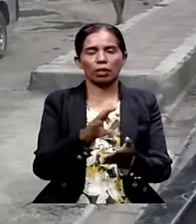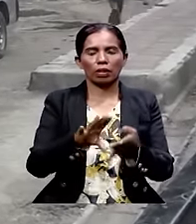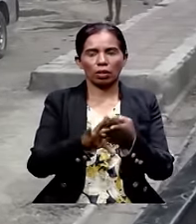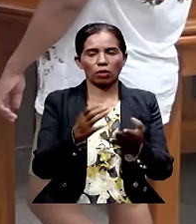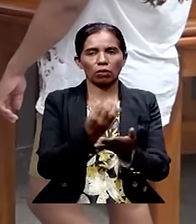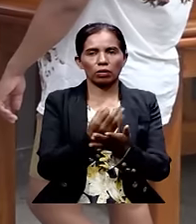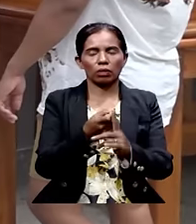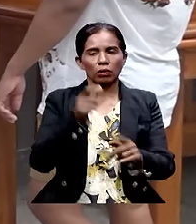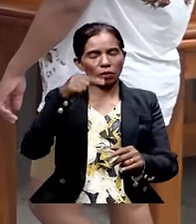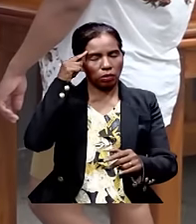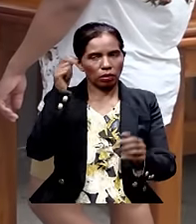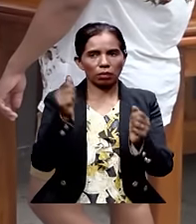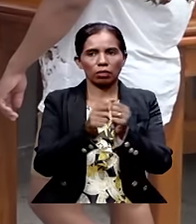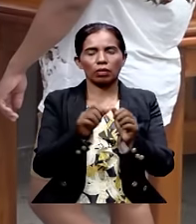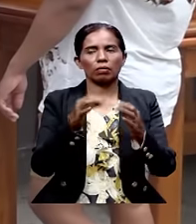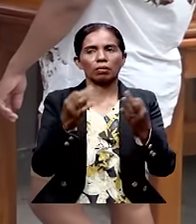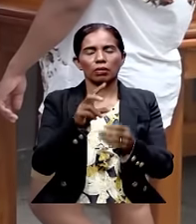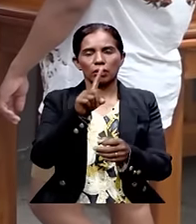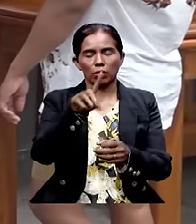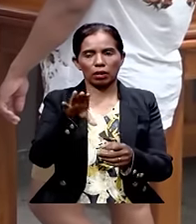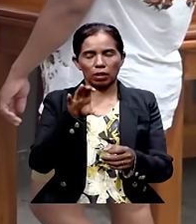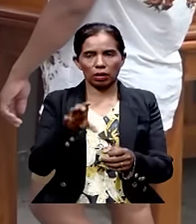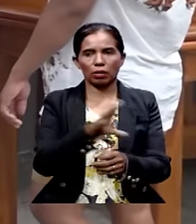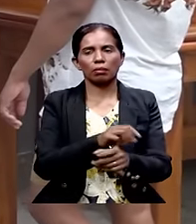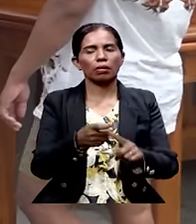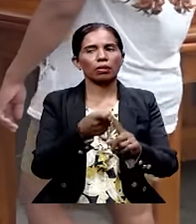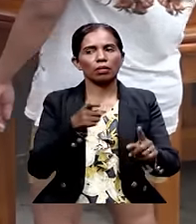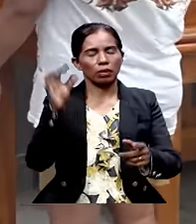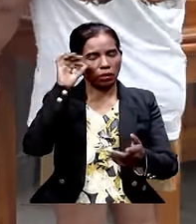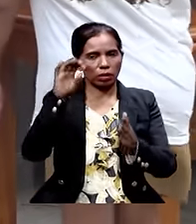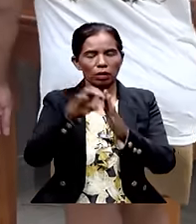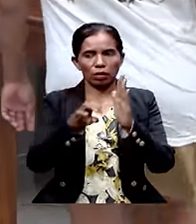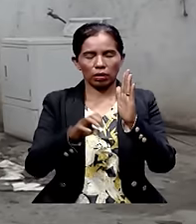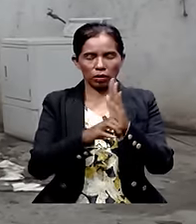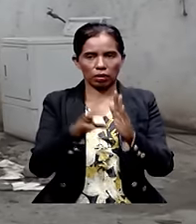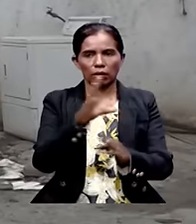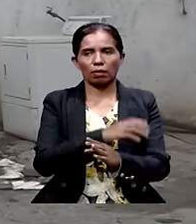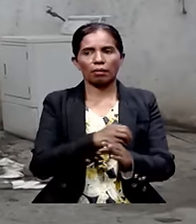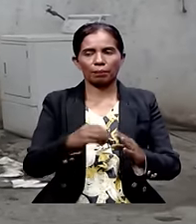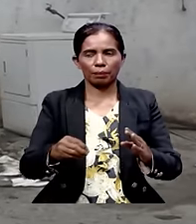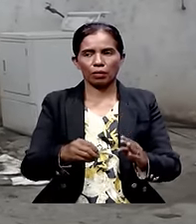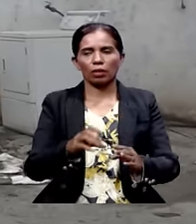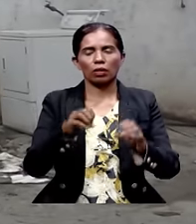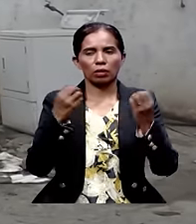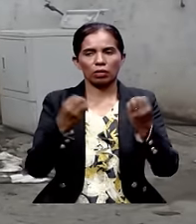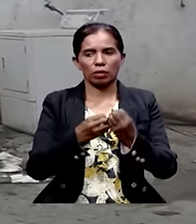governo hamutuk umakain atus ida resin mai be husi parte sekretario estado asunto toponimia na